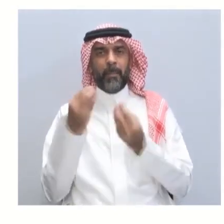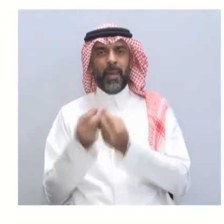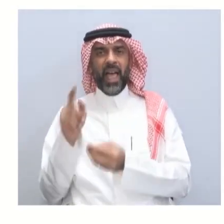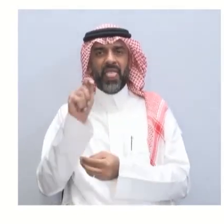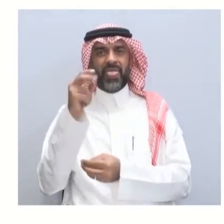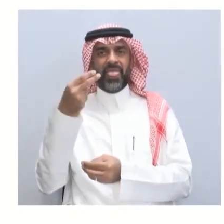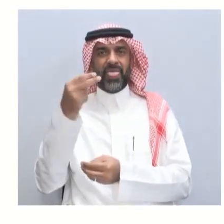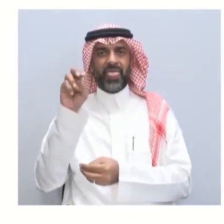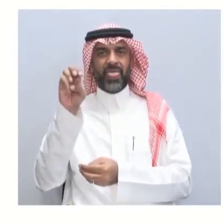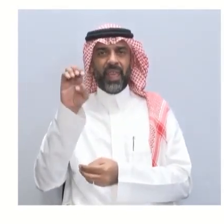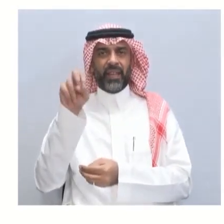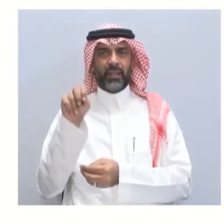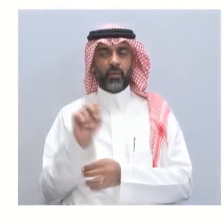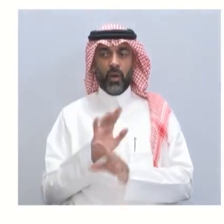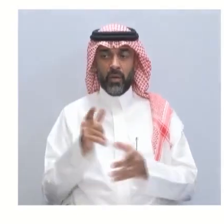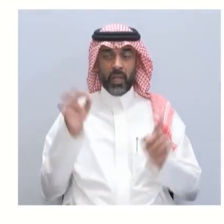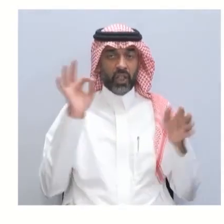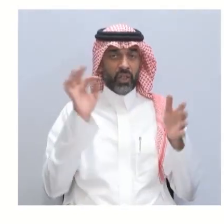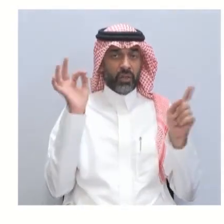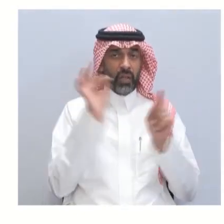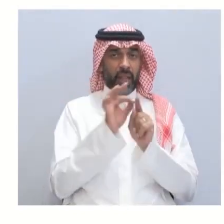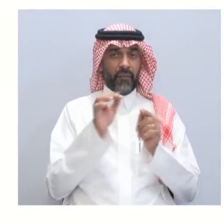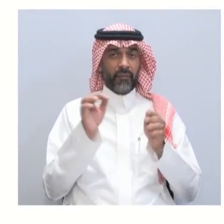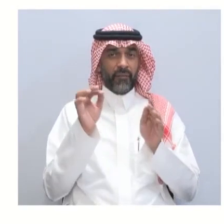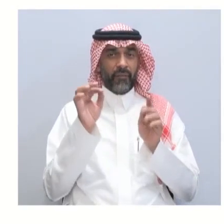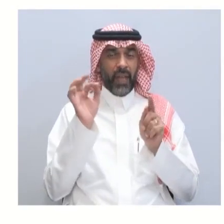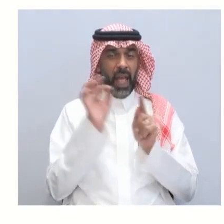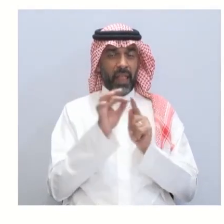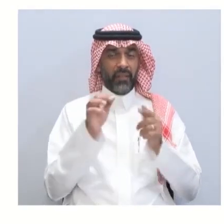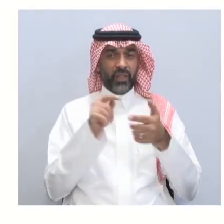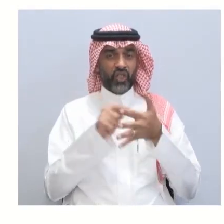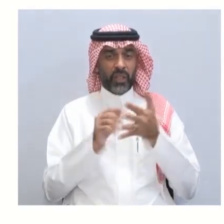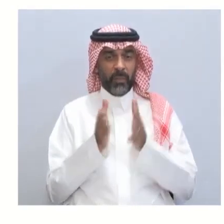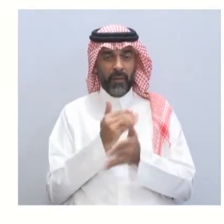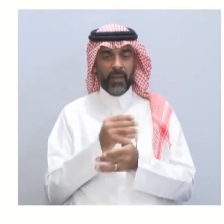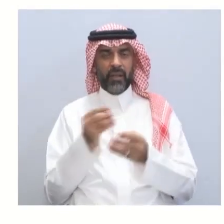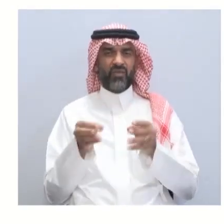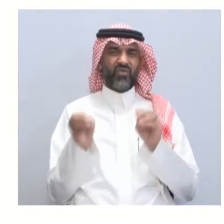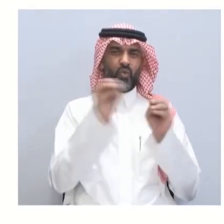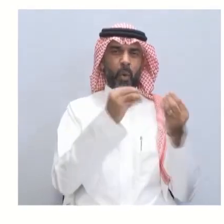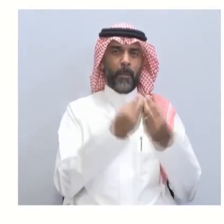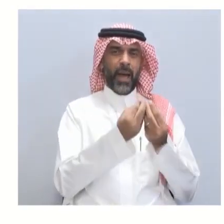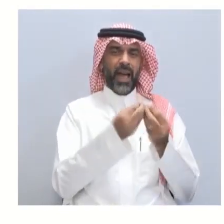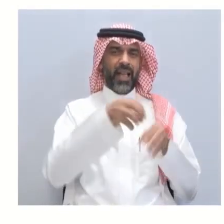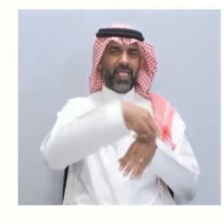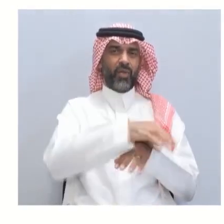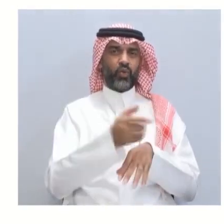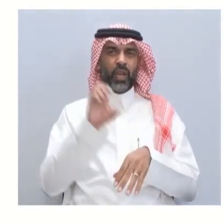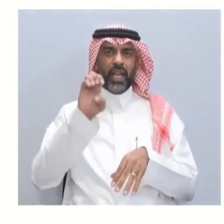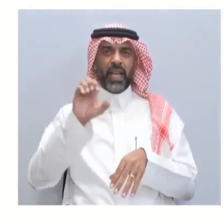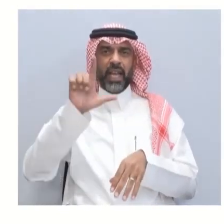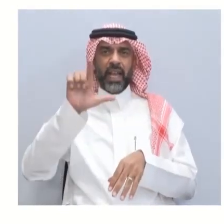عدم تحققه يخرج مع بوابه الس اذا لدينا بامكانك ان تضع شرط اف في البدايه ويكون معه ذن